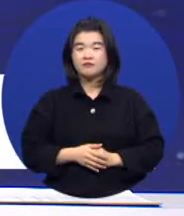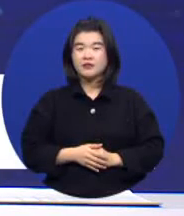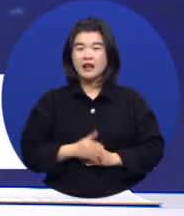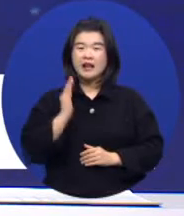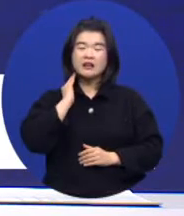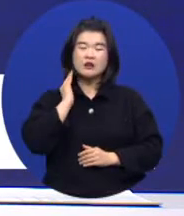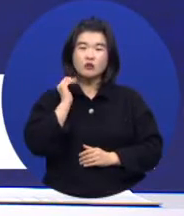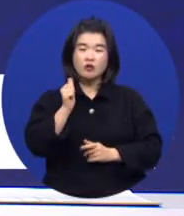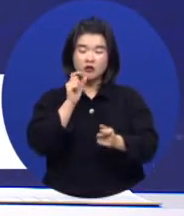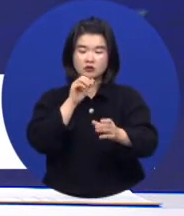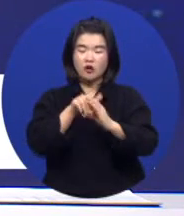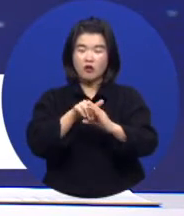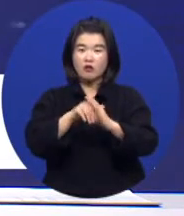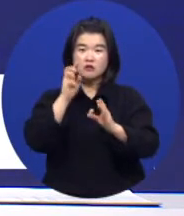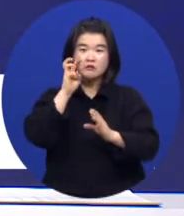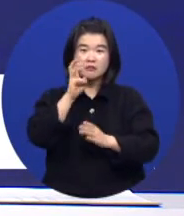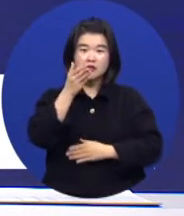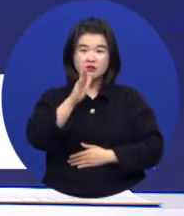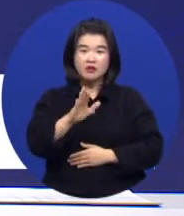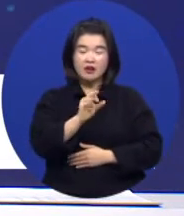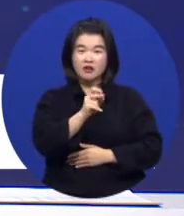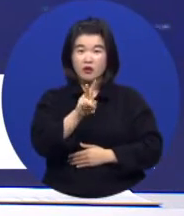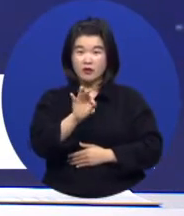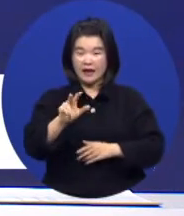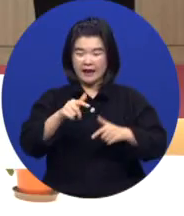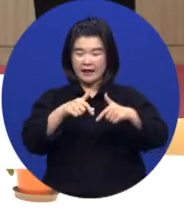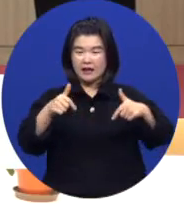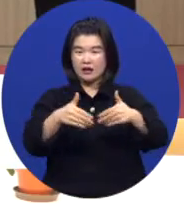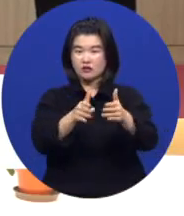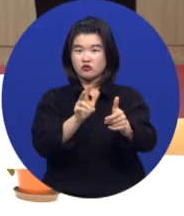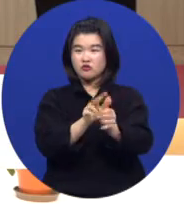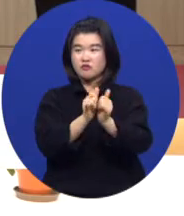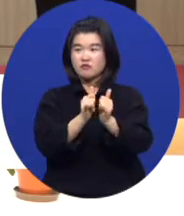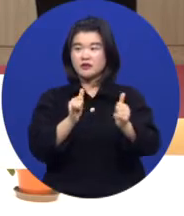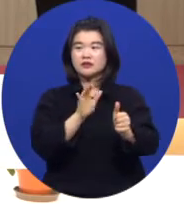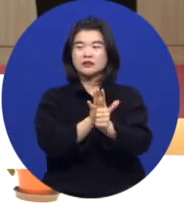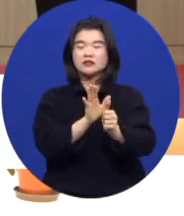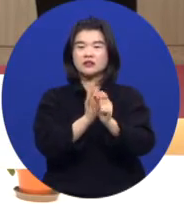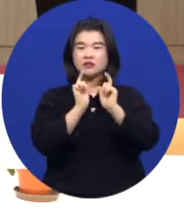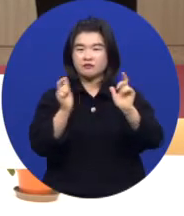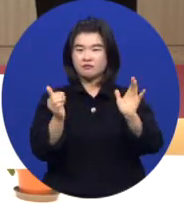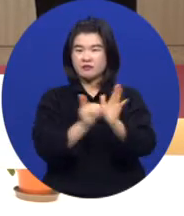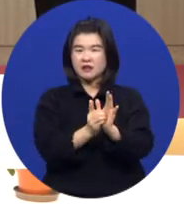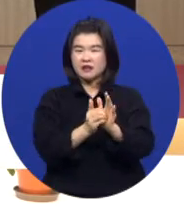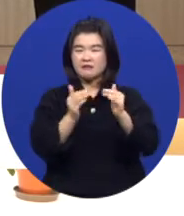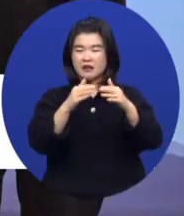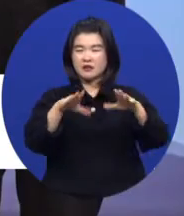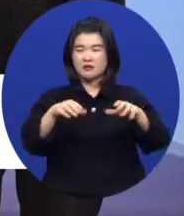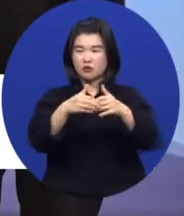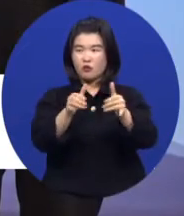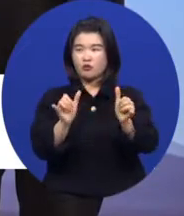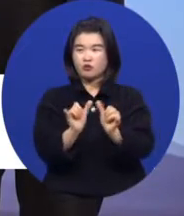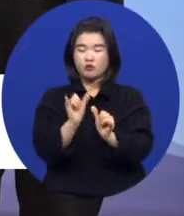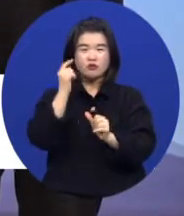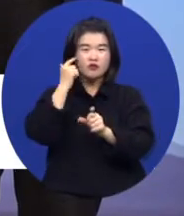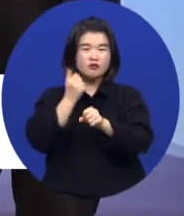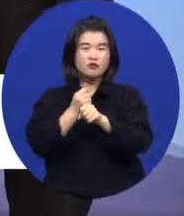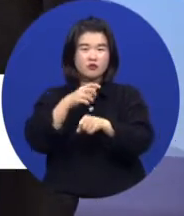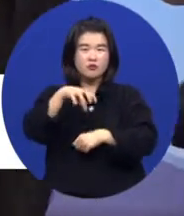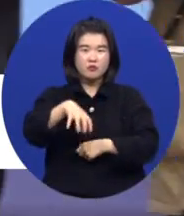대선이 13일 앞으로 다가온 건데 여야 후보지지 선언이 이어졌습니다 마을 공동체 연구소와